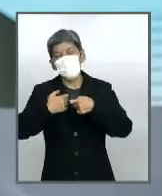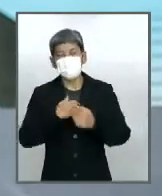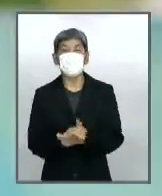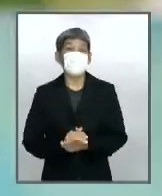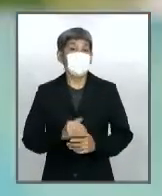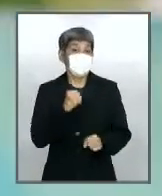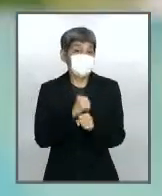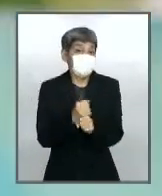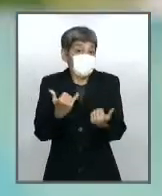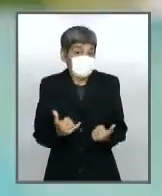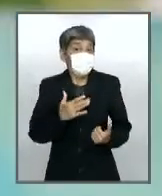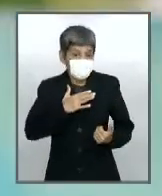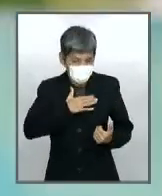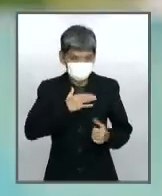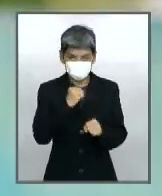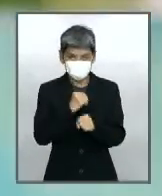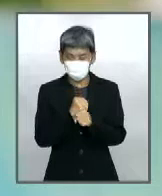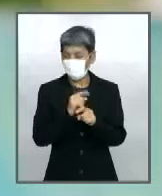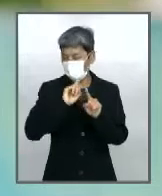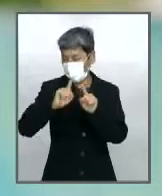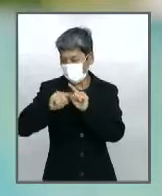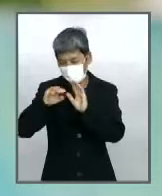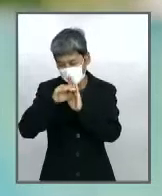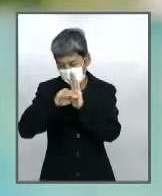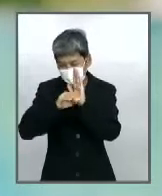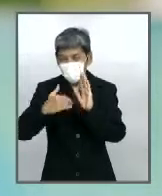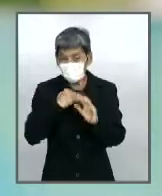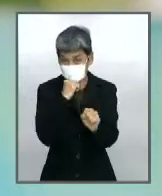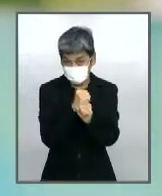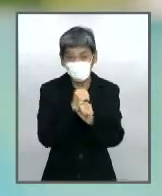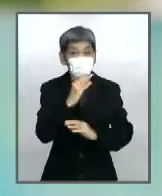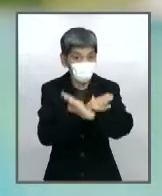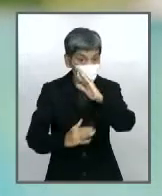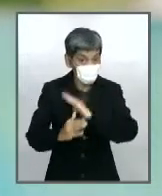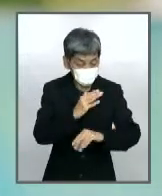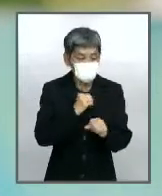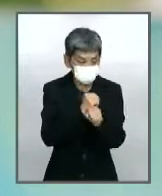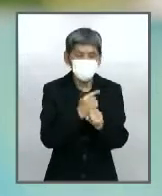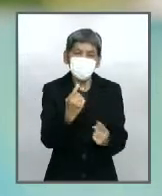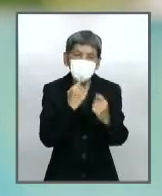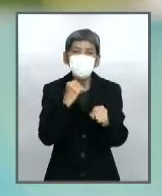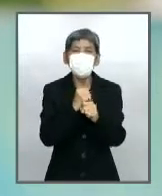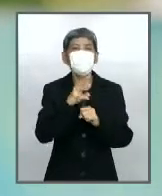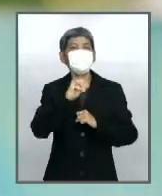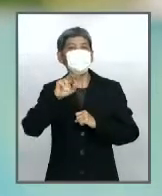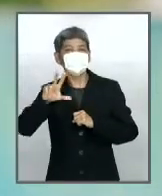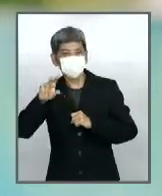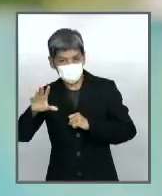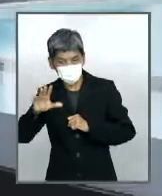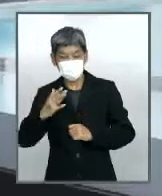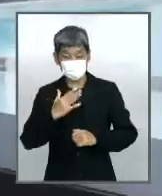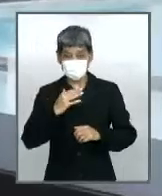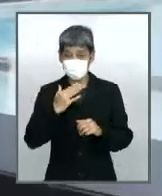ะคะสำหรับงานในปัจจุบันค่ะมายก็ทำงานค่อนข้างเยอะเหมือนกันก็จะมีงานที่คนพิการหลายๆคนทำก็คืองานมาตรา